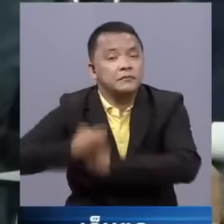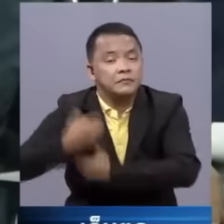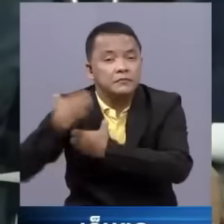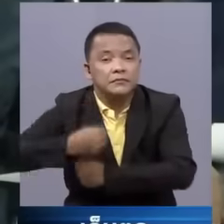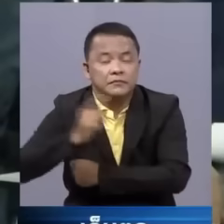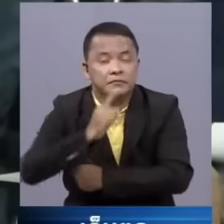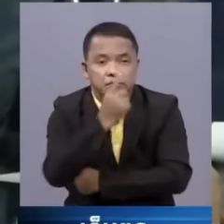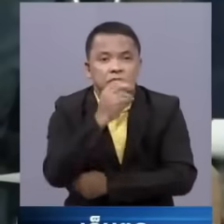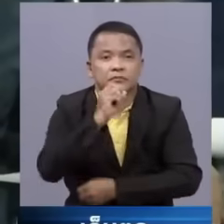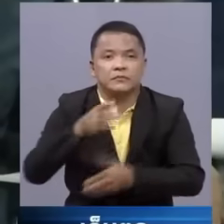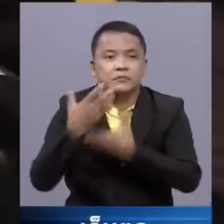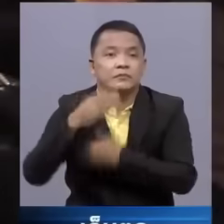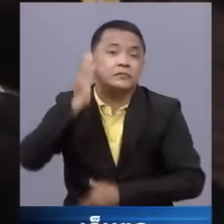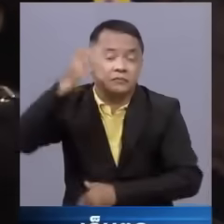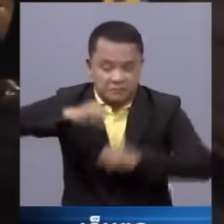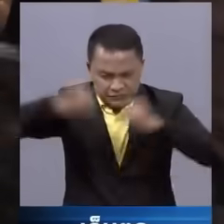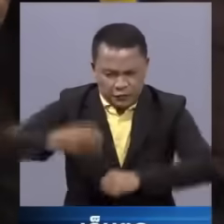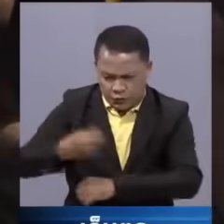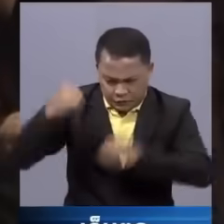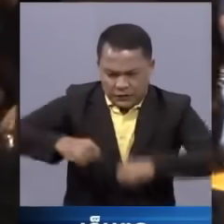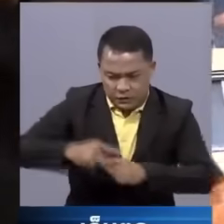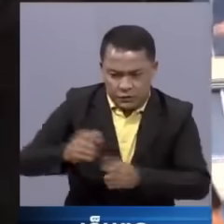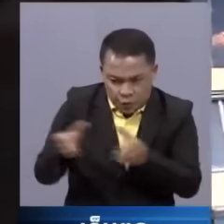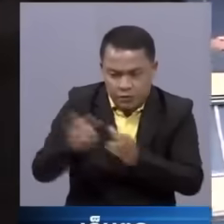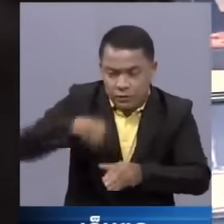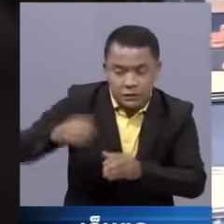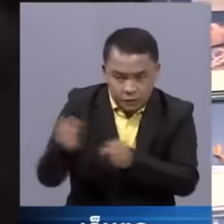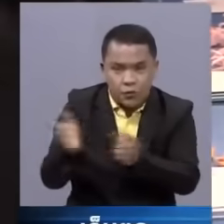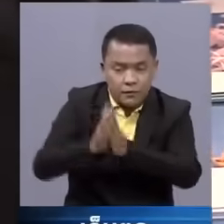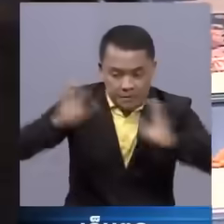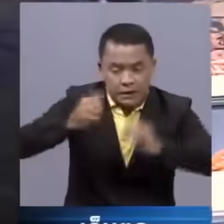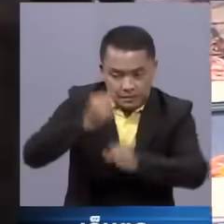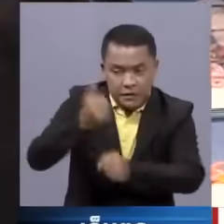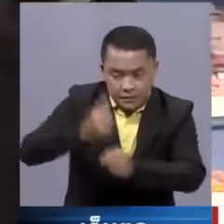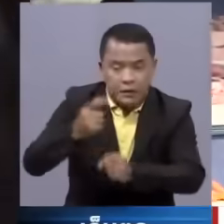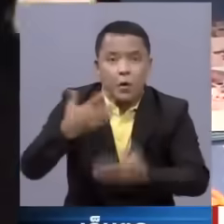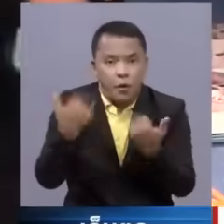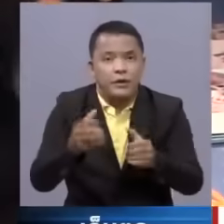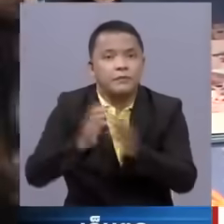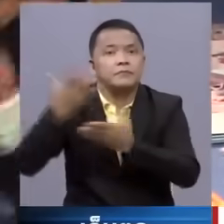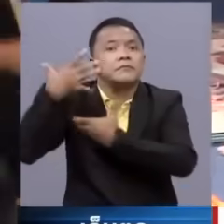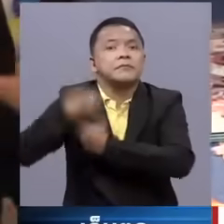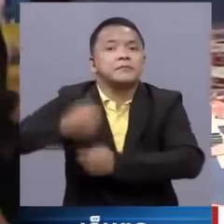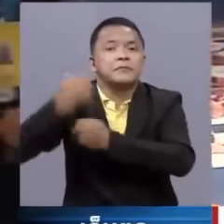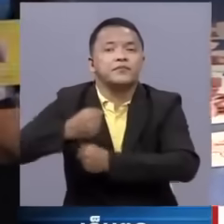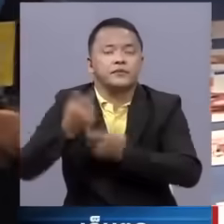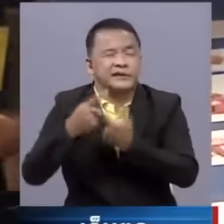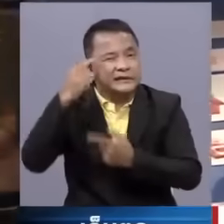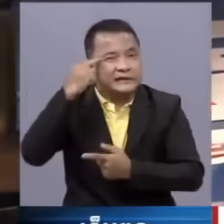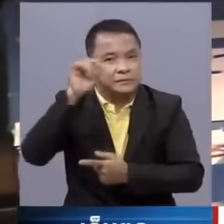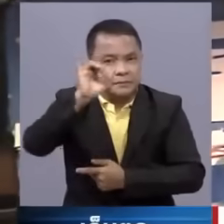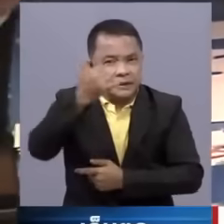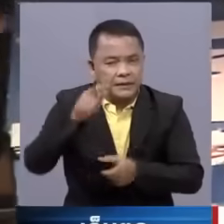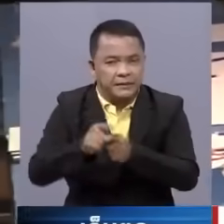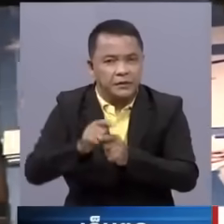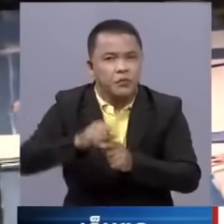หลายคนก็แซวว่าเร็วๆหน่อยตัดสินใจเร็วๆนะครับเดี๋ยวจะตกขบวนตามเขาไปด้วยไม่ทันเนี่ยนะครับตอนนี้พรรคประชาธิปัตย์มีการคาดการณ์